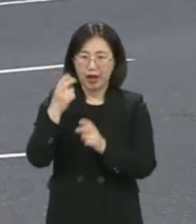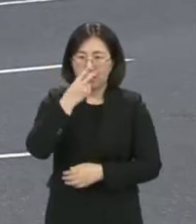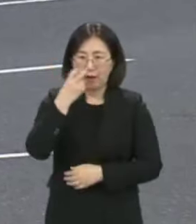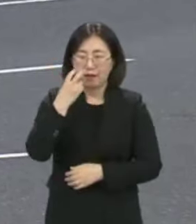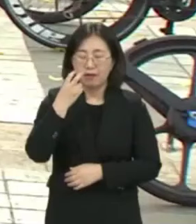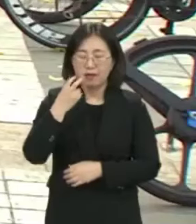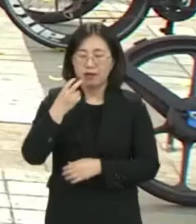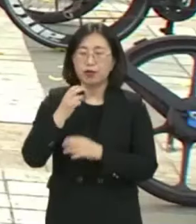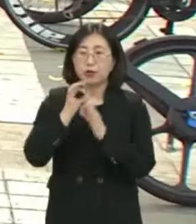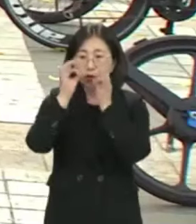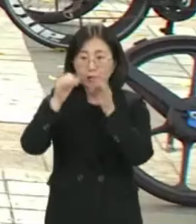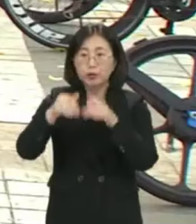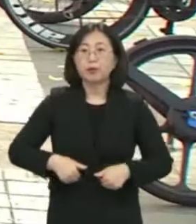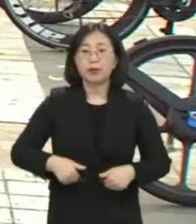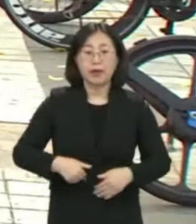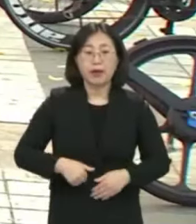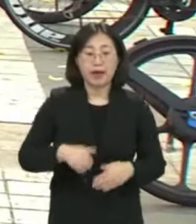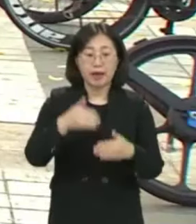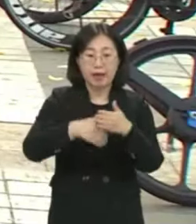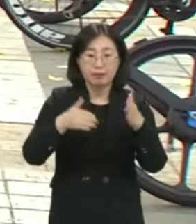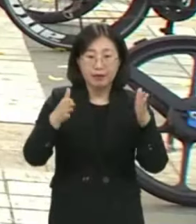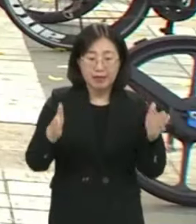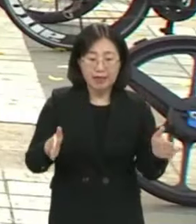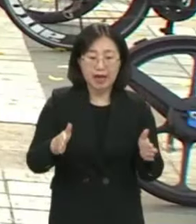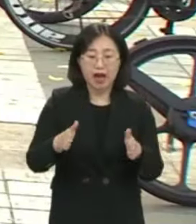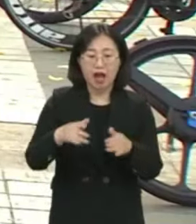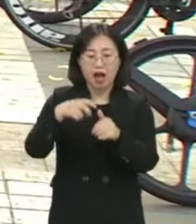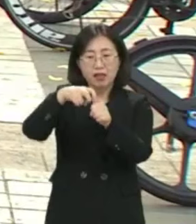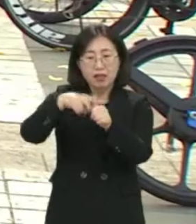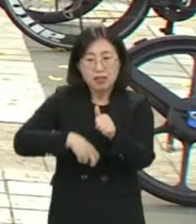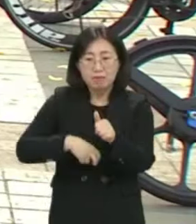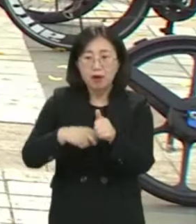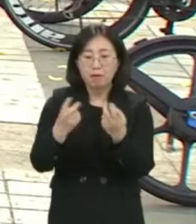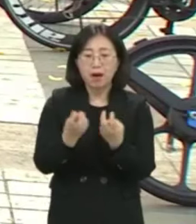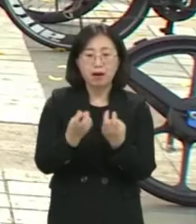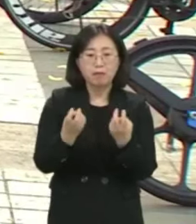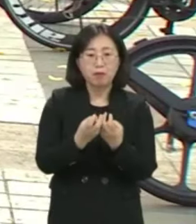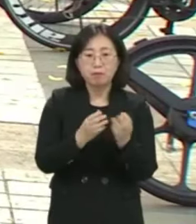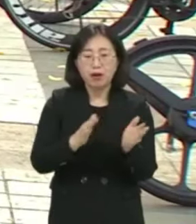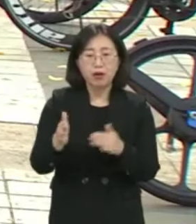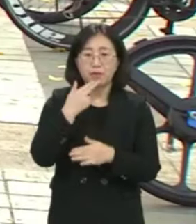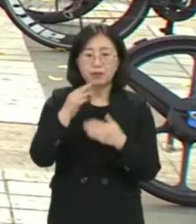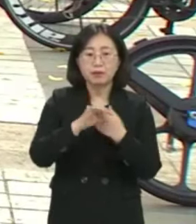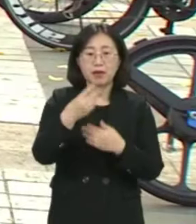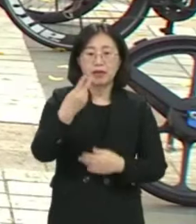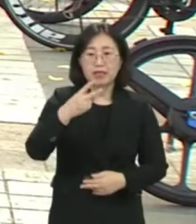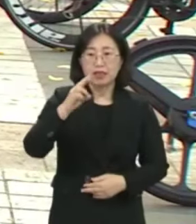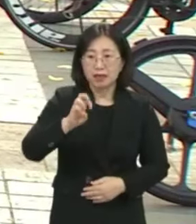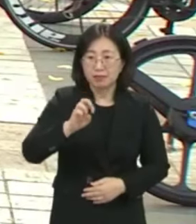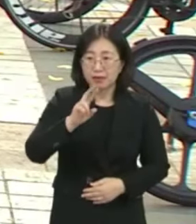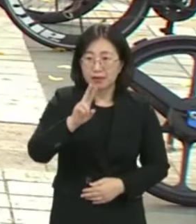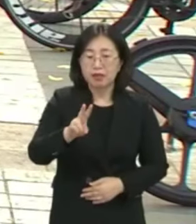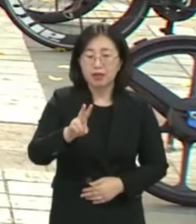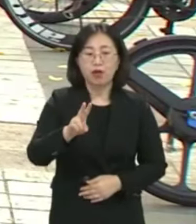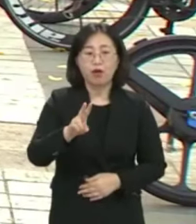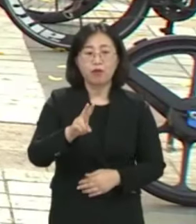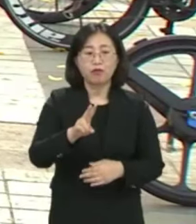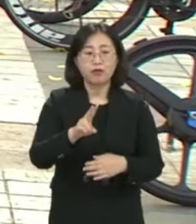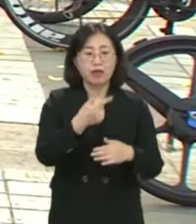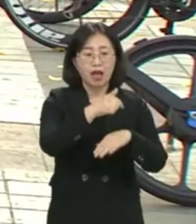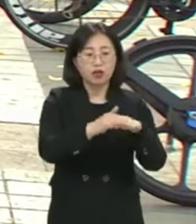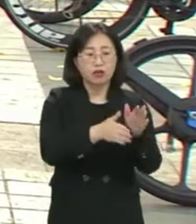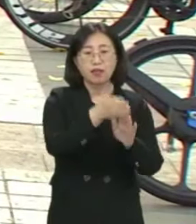있습니다 남은 기간 실질적인 채무 상황 방안을 마련하지 않는다면 2032년 그 부담은 시민에게 돌아갈